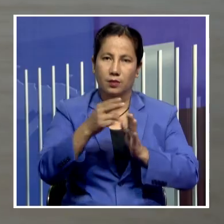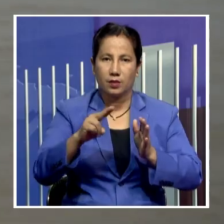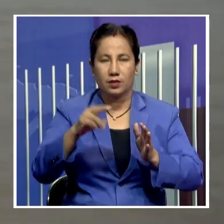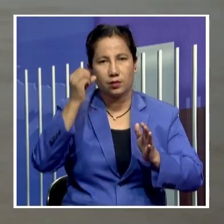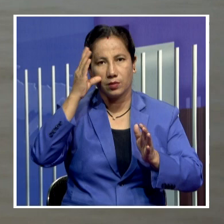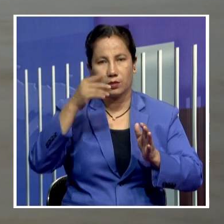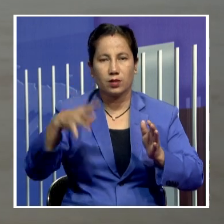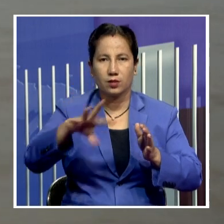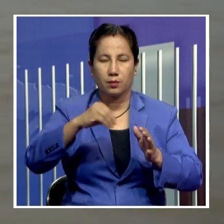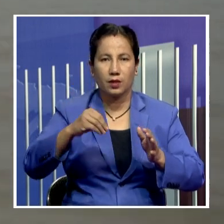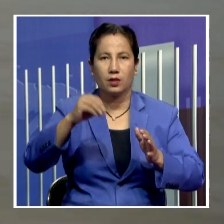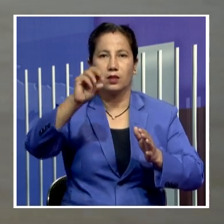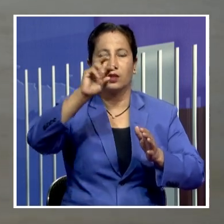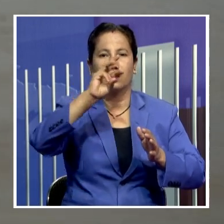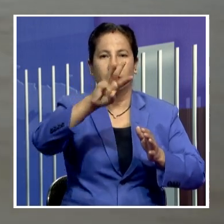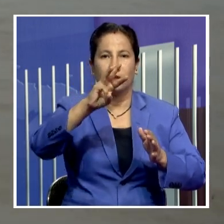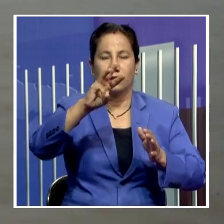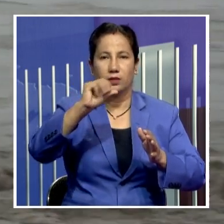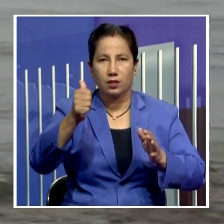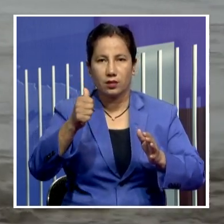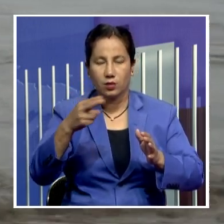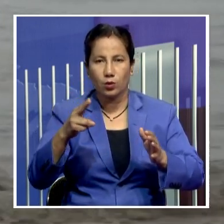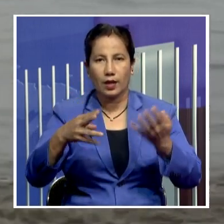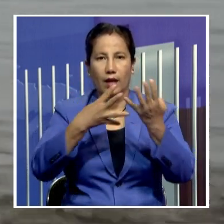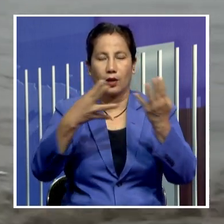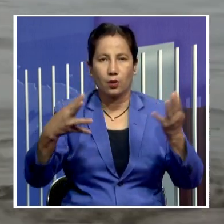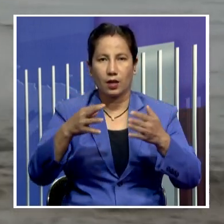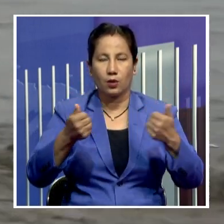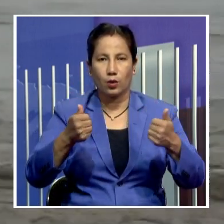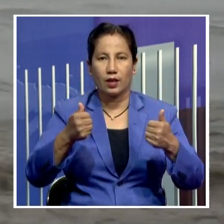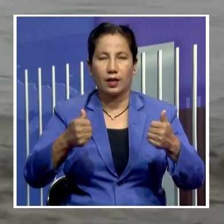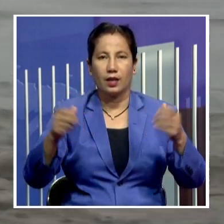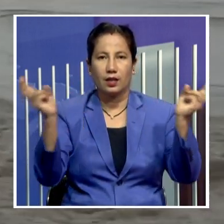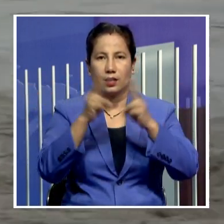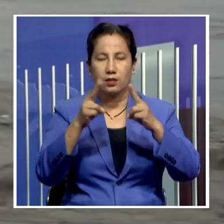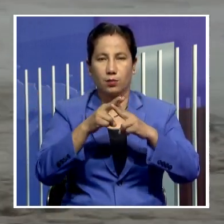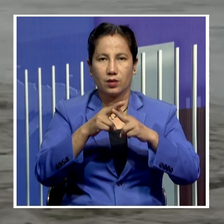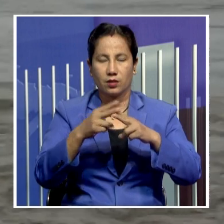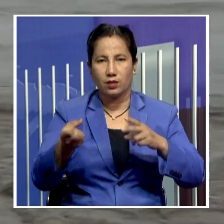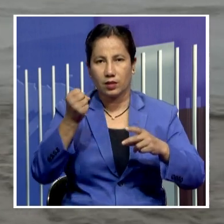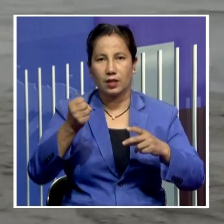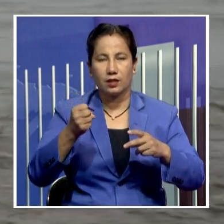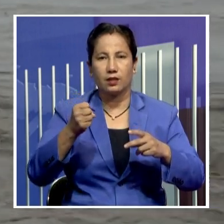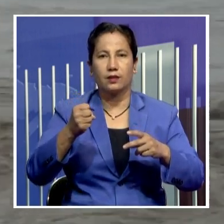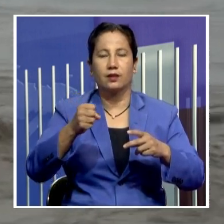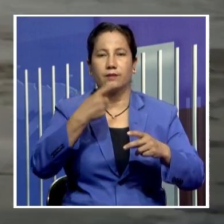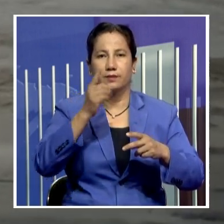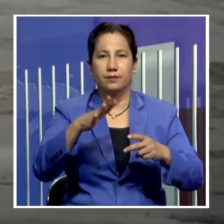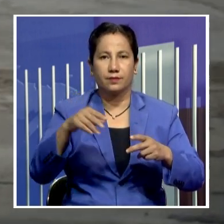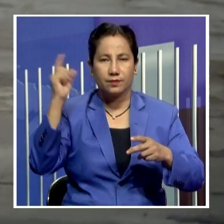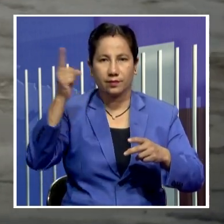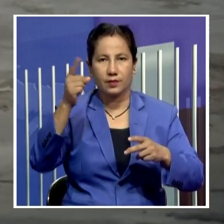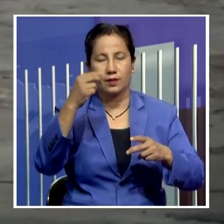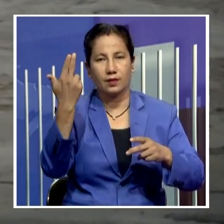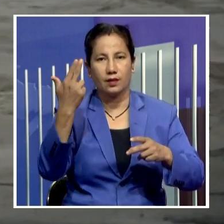बिहानैबाट सबै 36 वटै ढोका खोलिएको गण्डक ब्यारेजका सम्पर्क अधिकारी अमित खड्काले जानकारी दिनुभएको छ। नारायणी